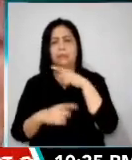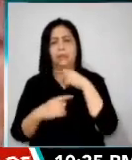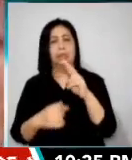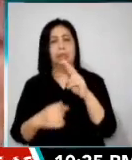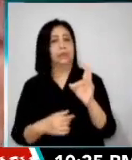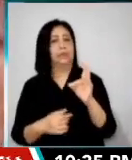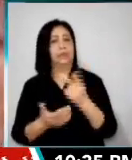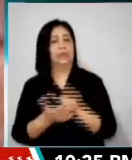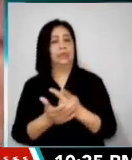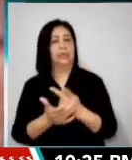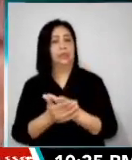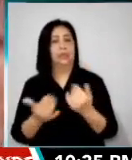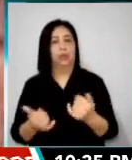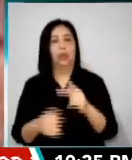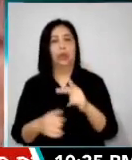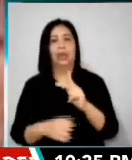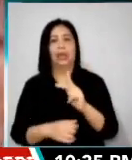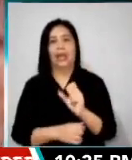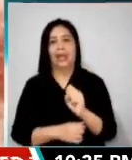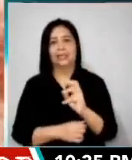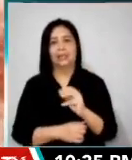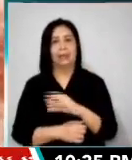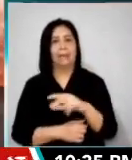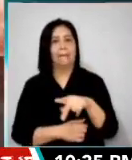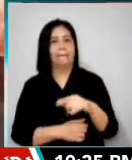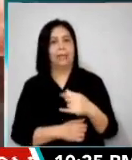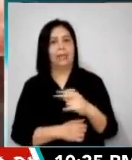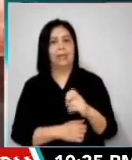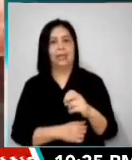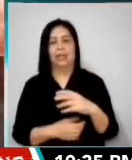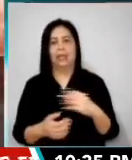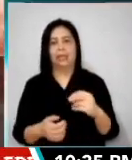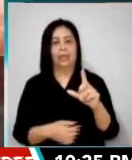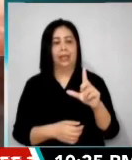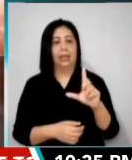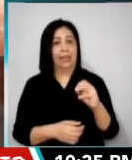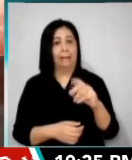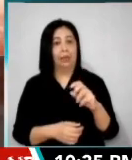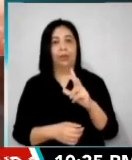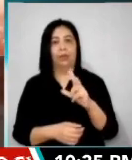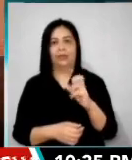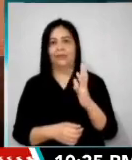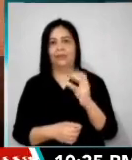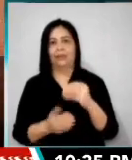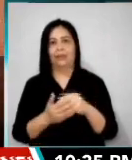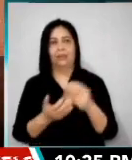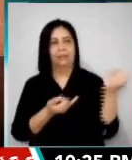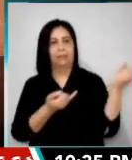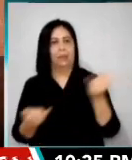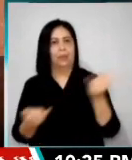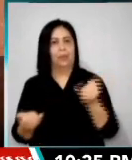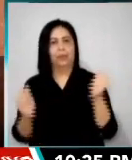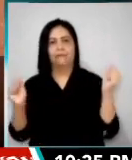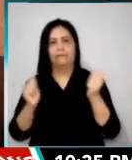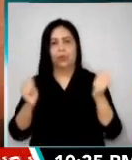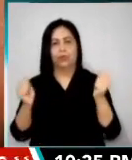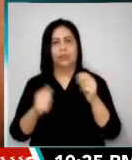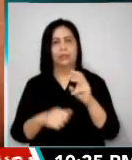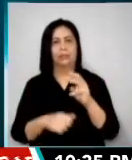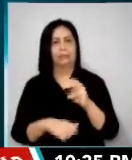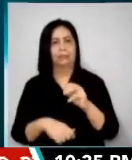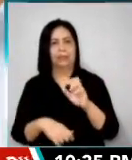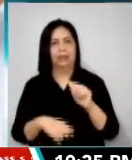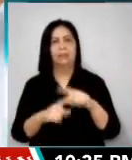ng kasim at pige at 350 pesos sa liyempo ang suggested retail price sa imported frozen meat. Pero nakatakda itong baguhin ngayong